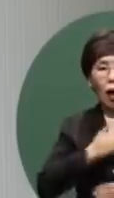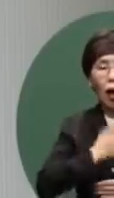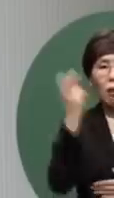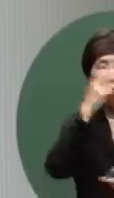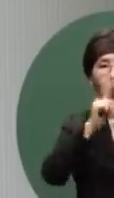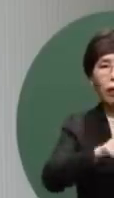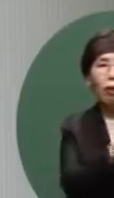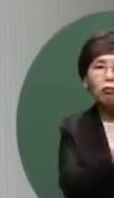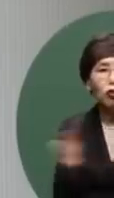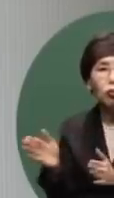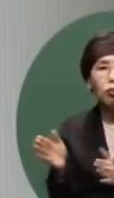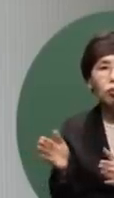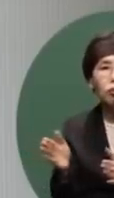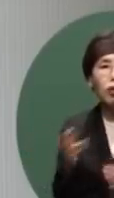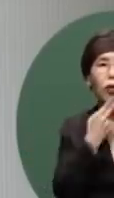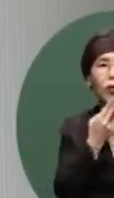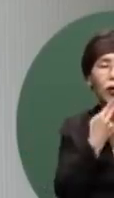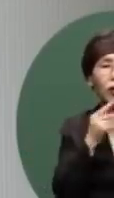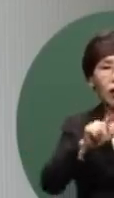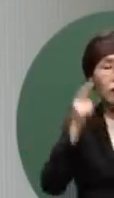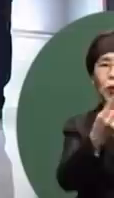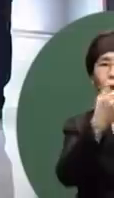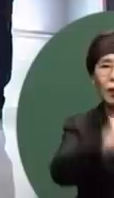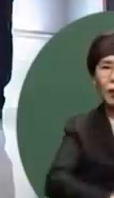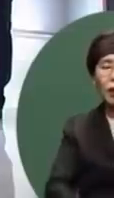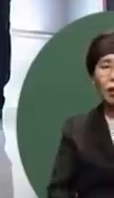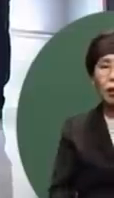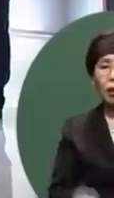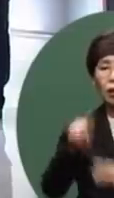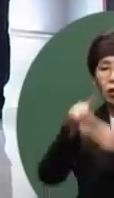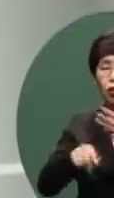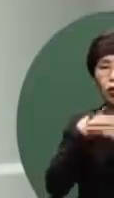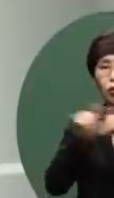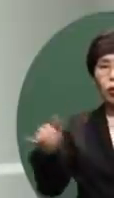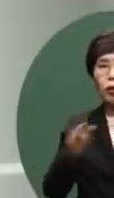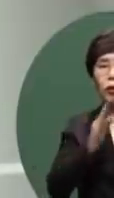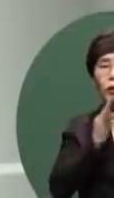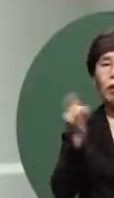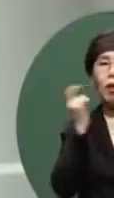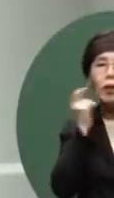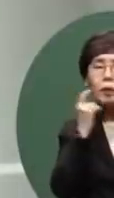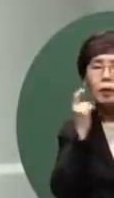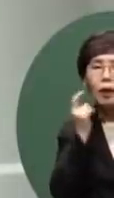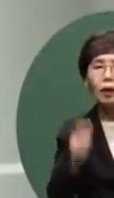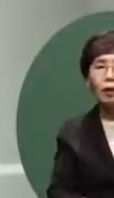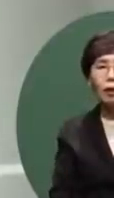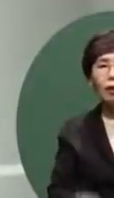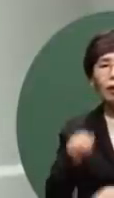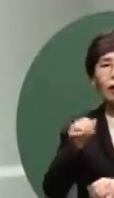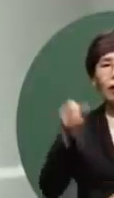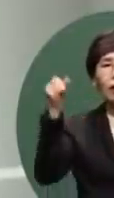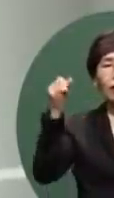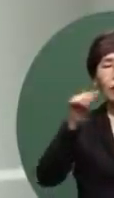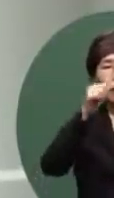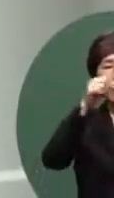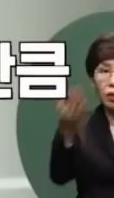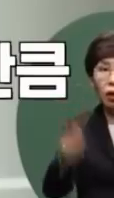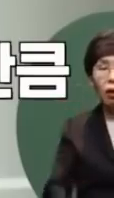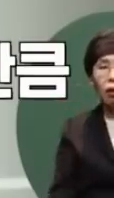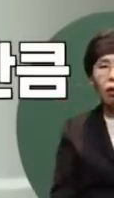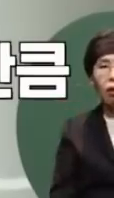안보에 대한 준비가 전혀 안 돼 있는 거 아닙니까? 윤 후보님은 정말로 거짓말을 아주 자주 하시는 것